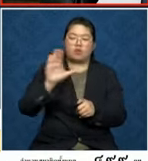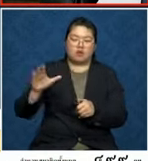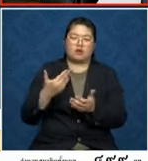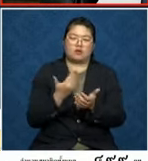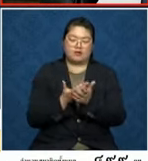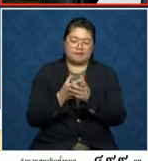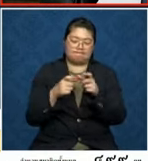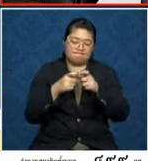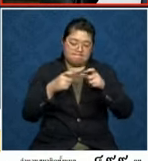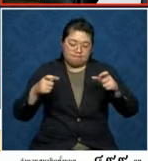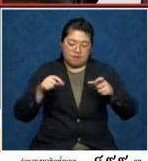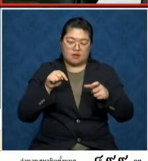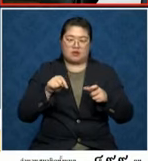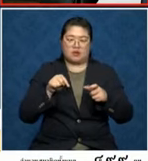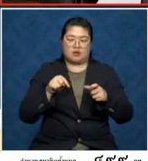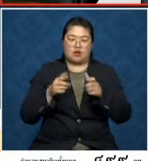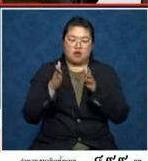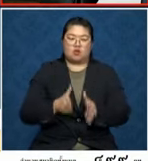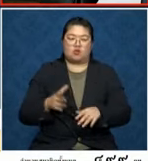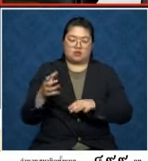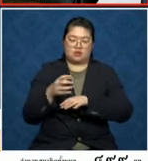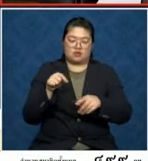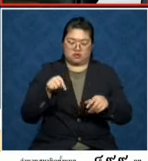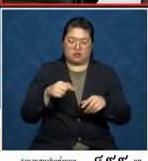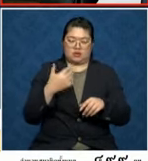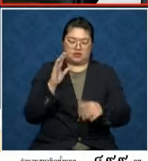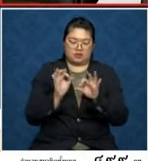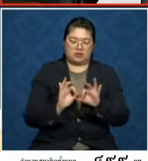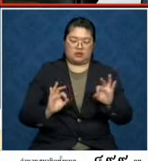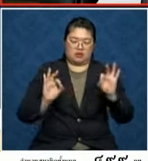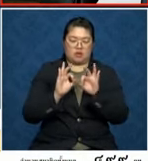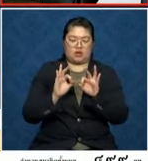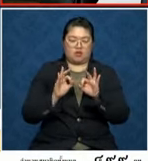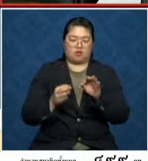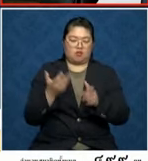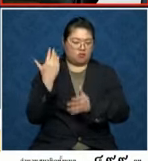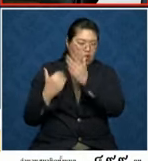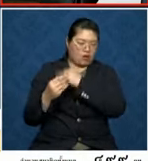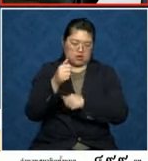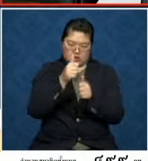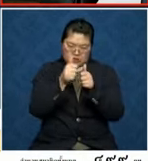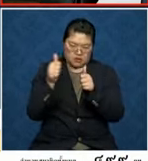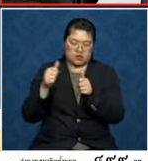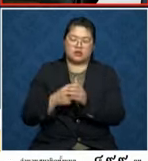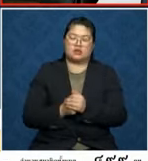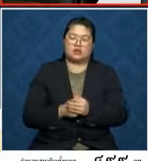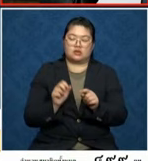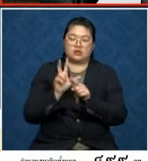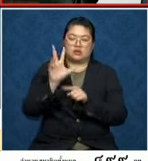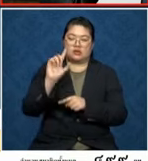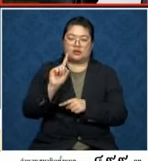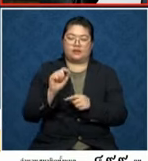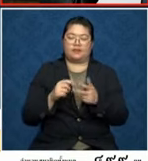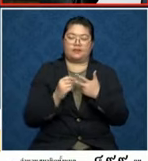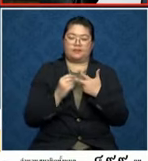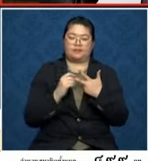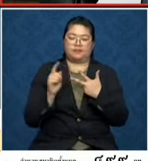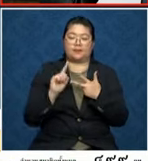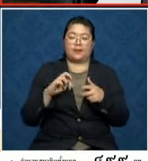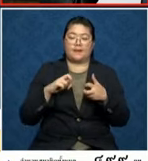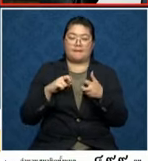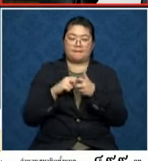คจะได้คนที่มีอำนาจในการออกเช็คจะได้มีเครดิตระดับหนึ่งนะครับ แล้วก็ข้อ3นะครับอาจจะมีปัญหาเรื่องการ